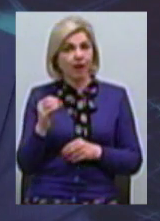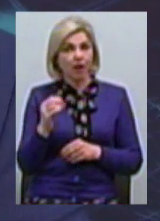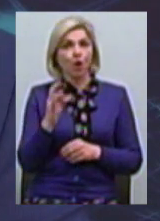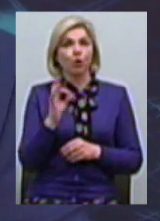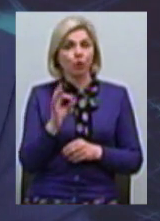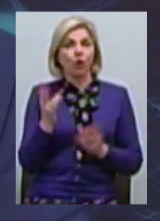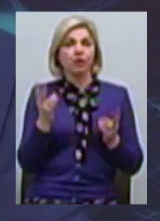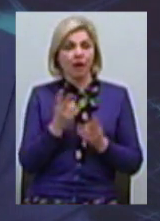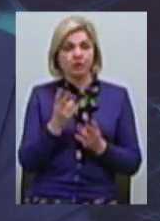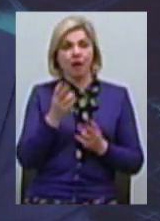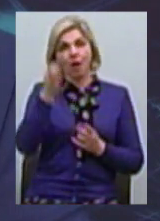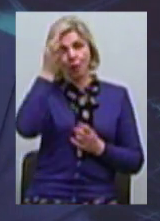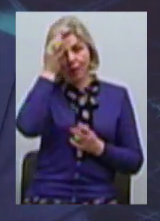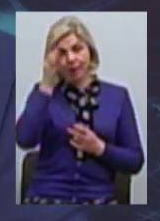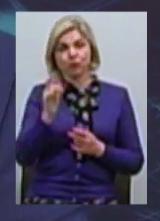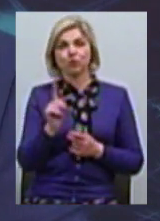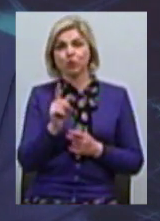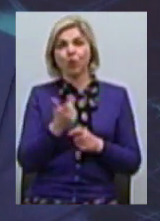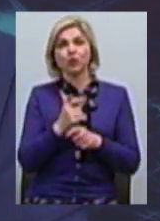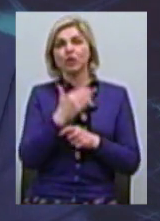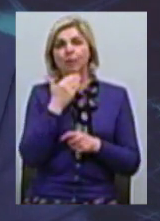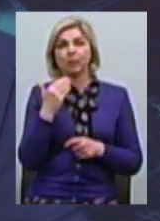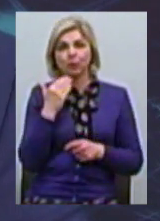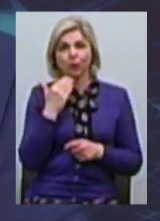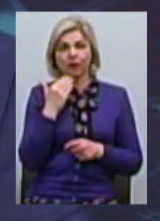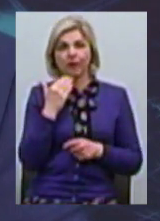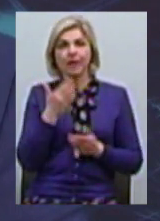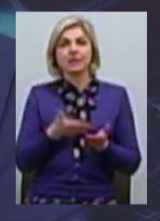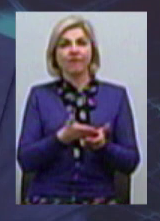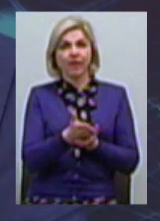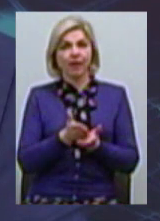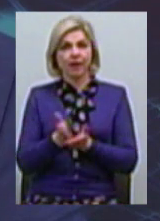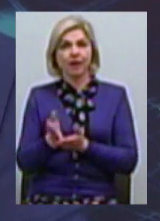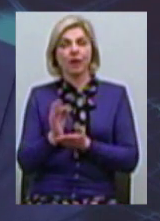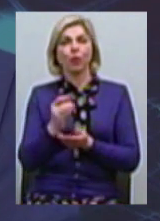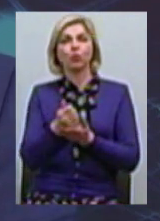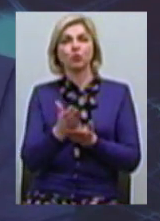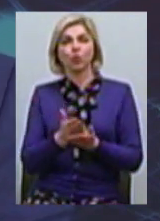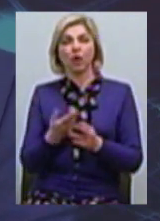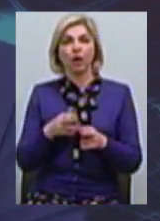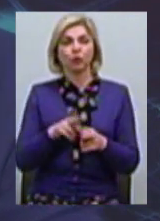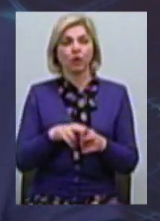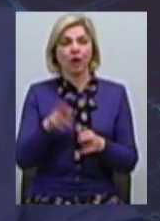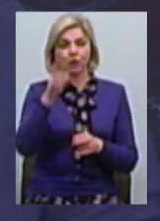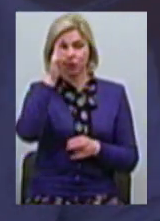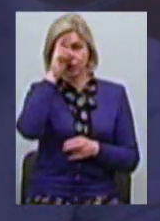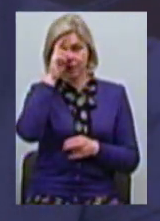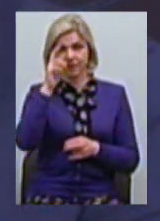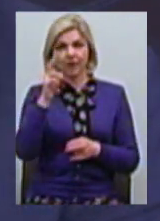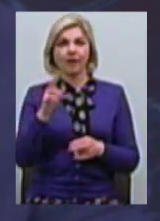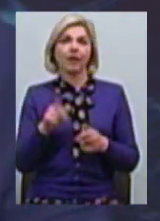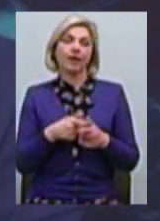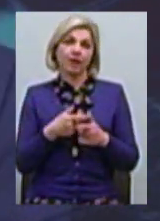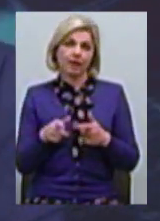например, надо также упомянуть, что очень много сфер и услуг, которые государство или,